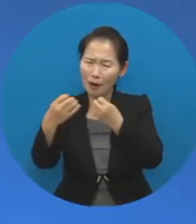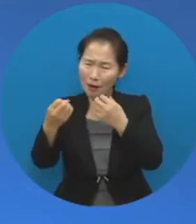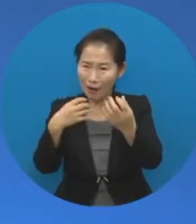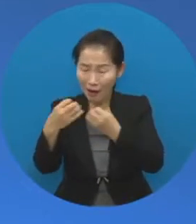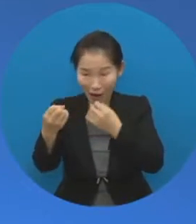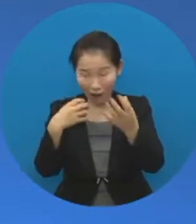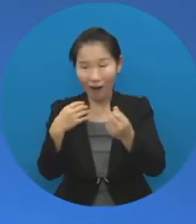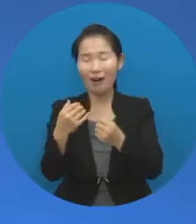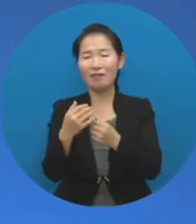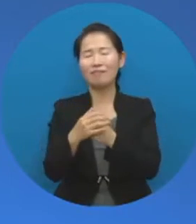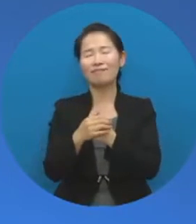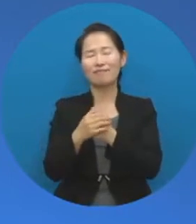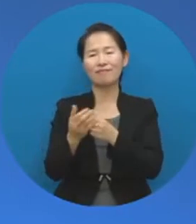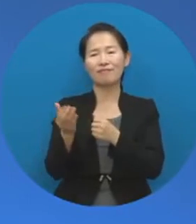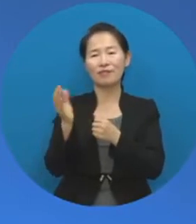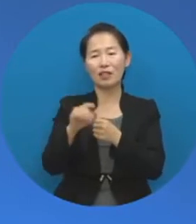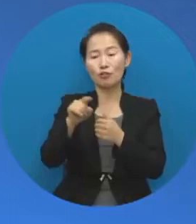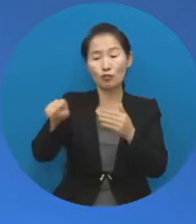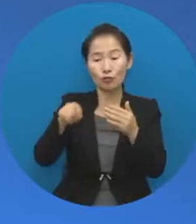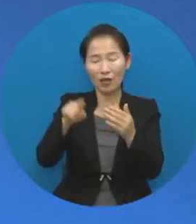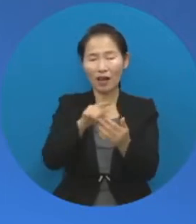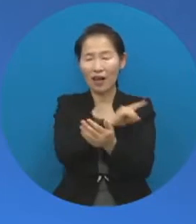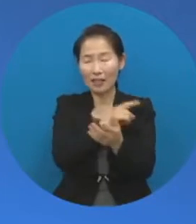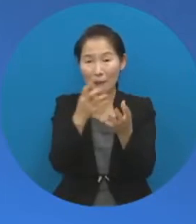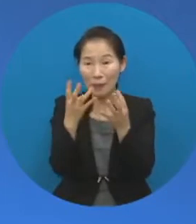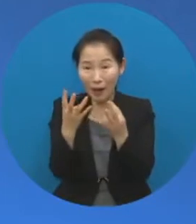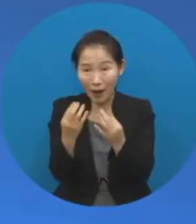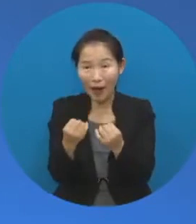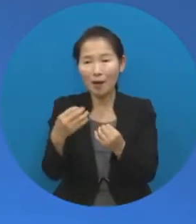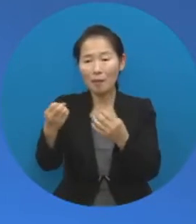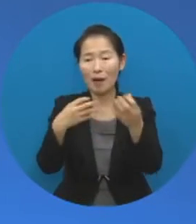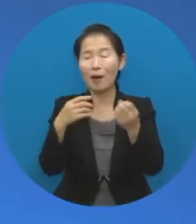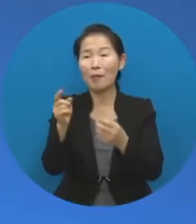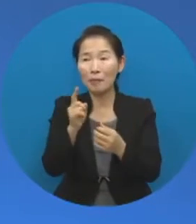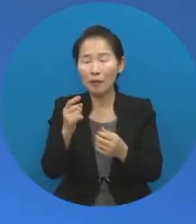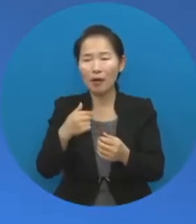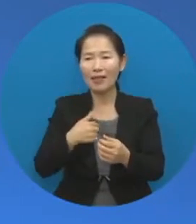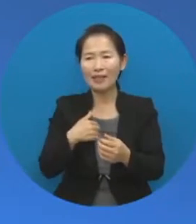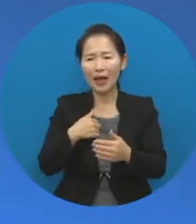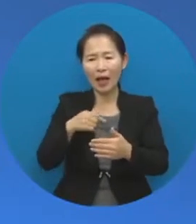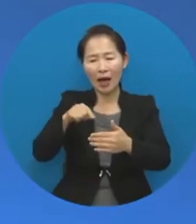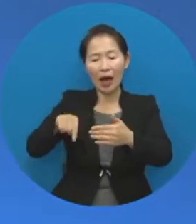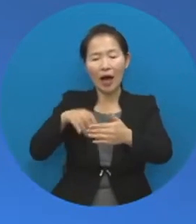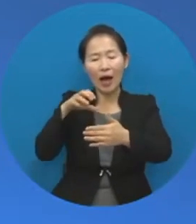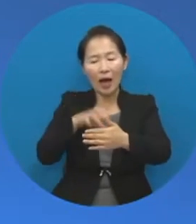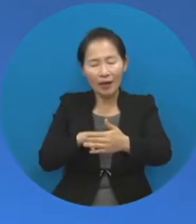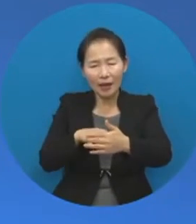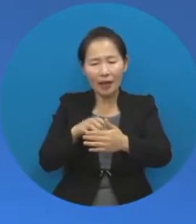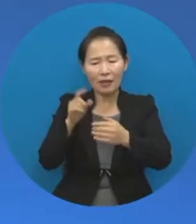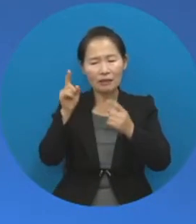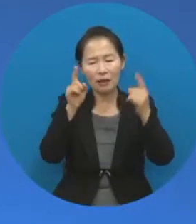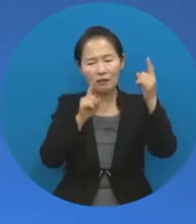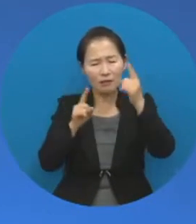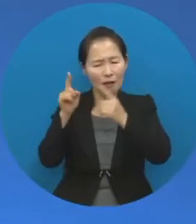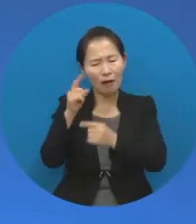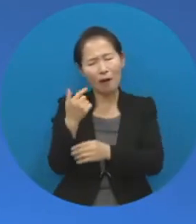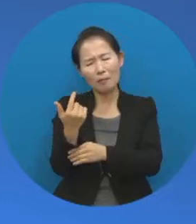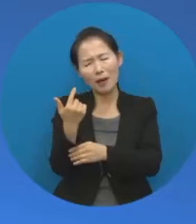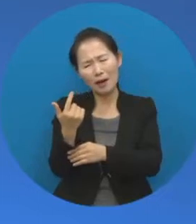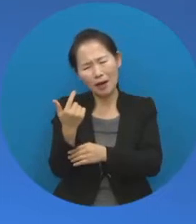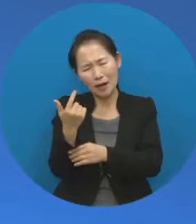중에 가장 많이 해주시는 말씀이 저의 이제 좀 너무 상처 입은 내면, 열등감 이런 걸 낮은 자존감을 치유하기